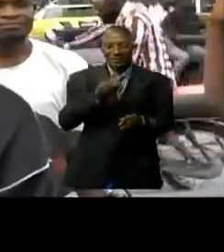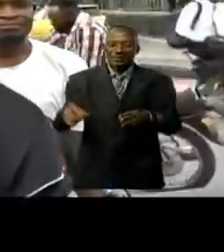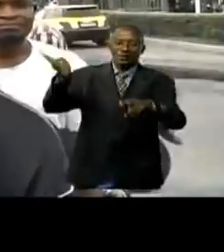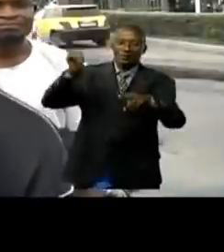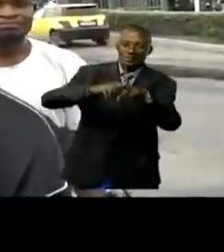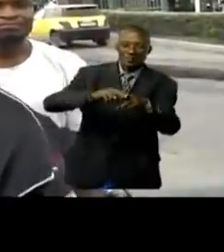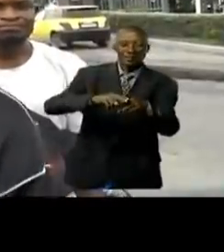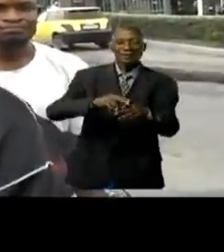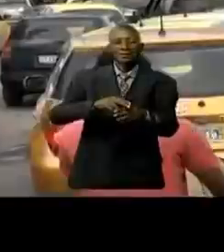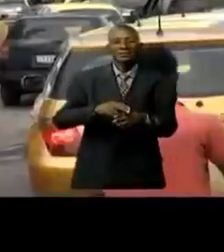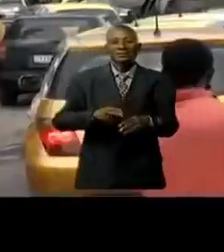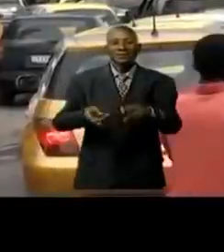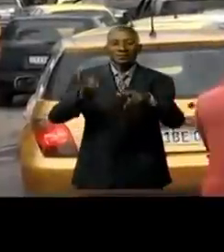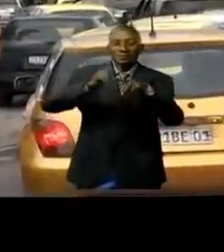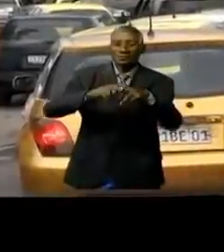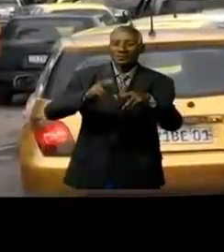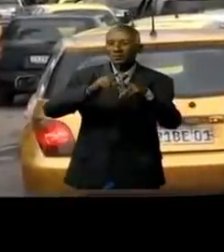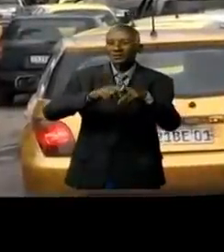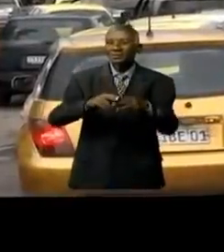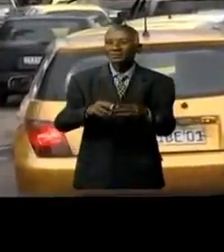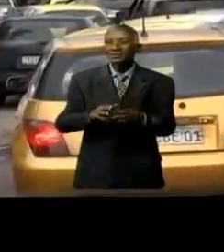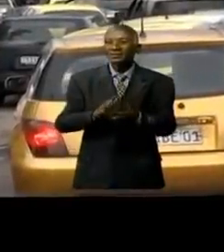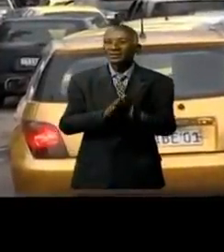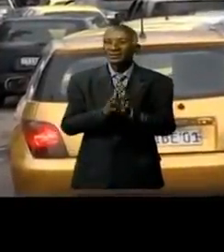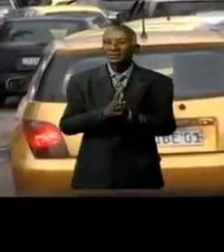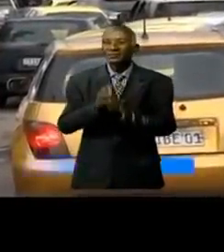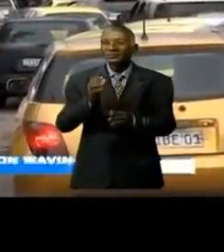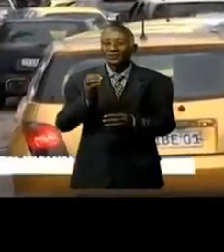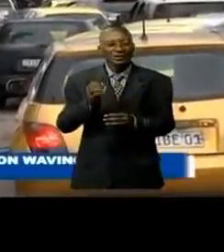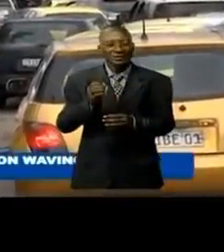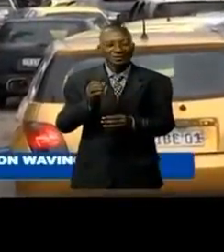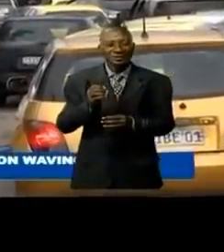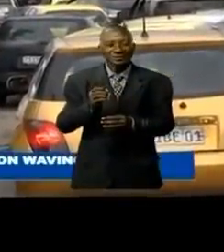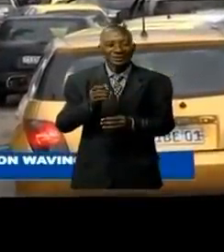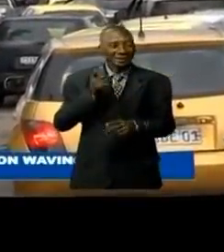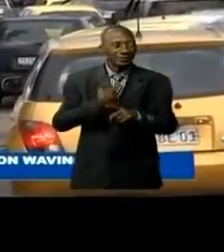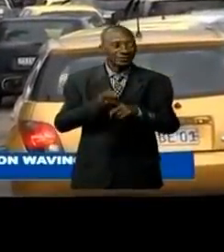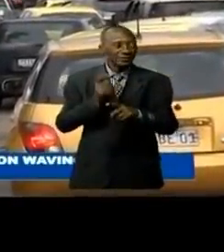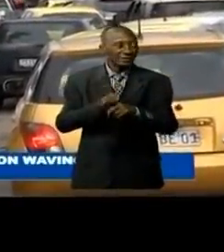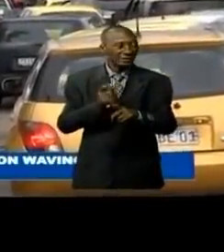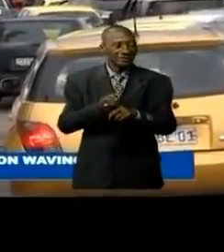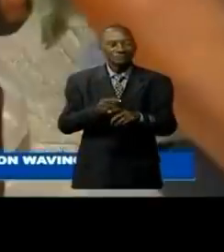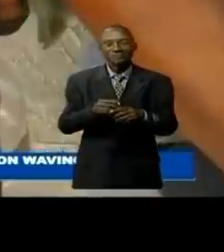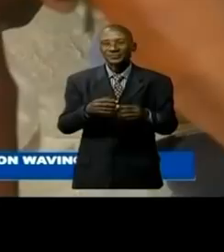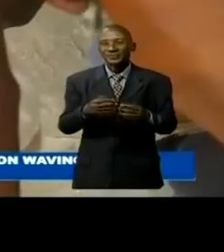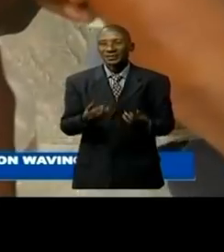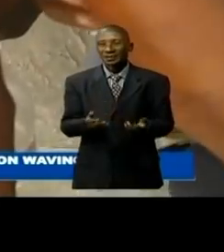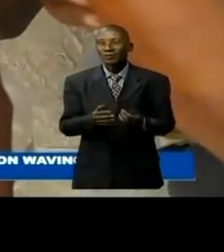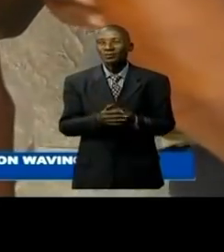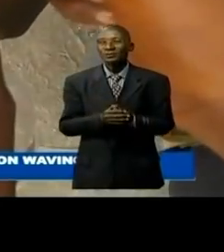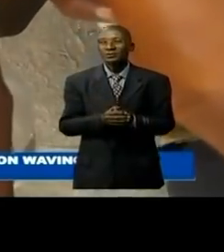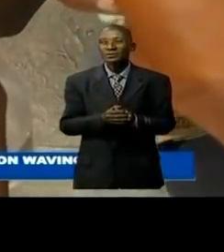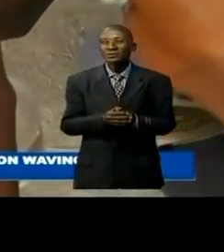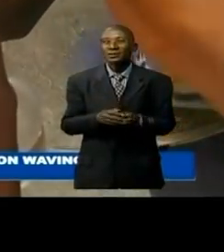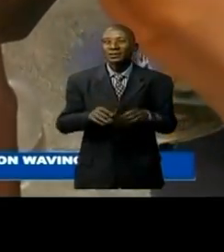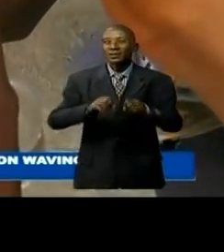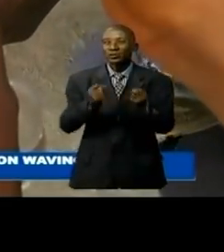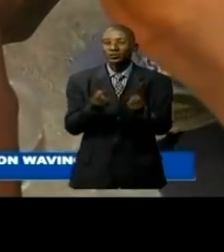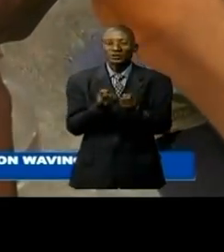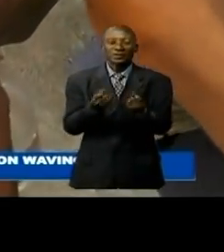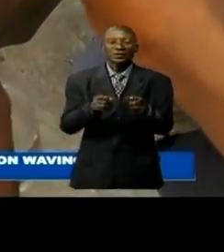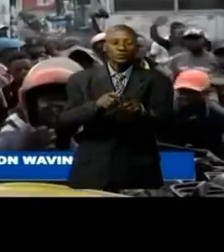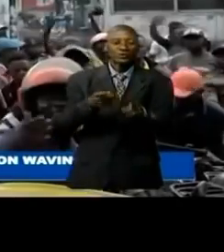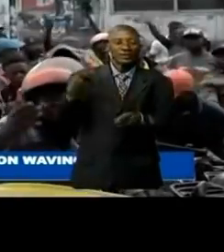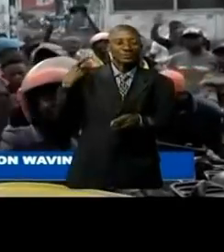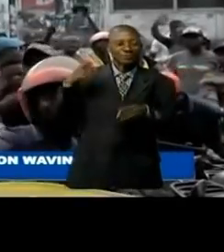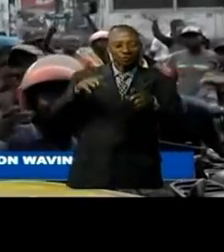Congolais puissent se retrouver. Face à cette situation, les regards restent tournés vers les autorités congolaises appelées à prendre des mesures